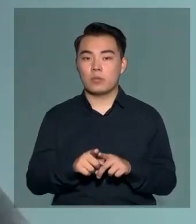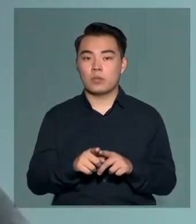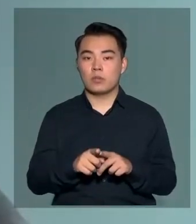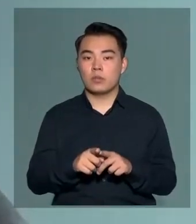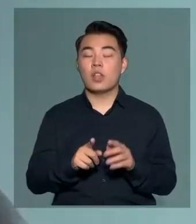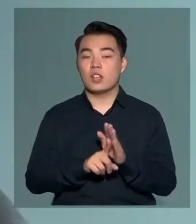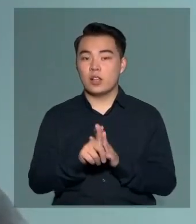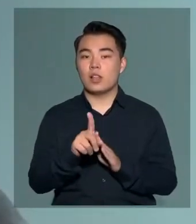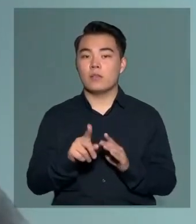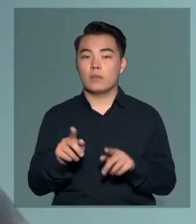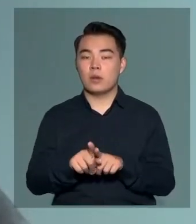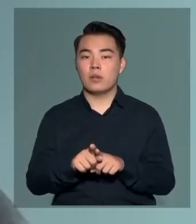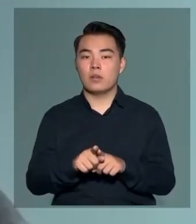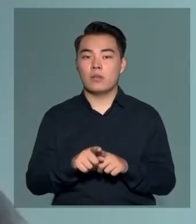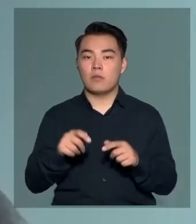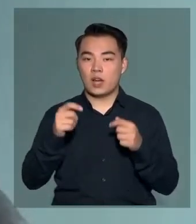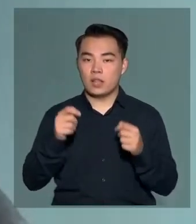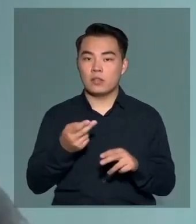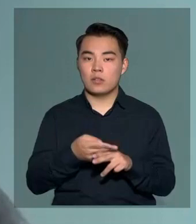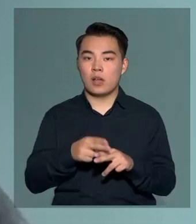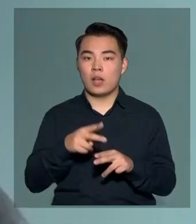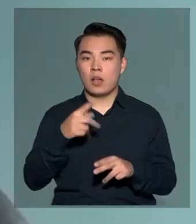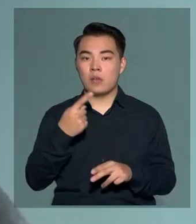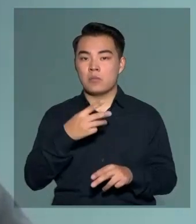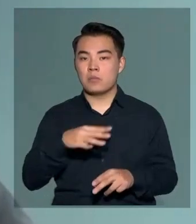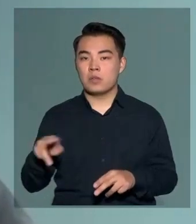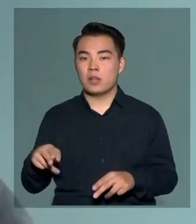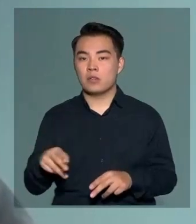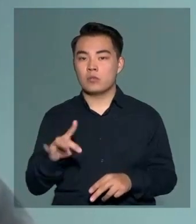Когда опускаются ниже одного миллиарда рублей в день